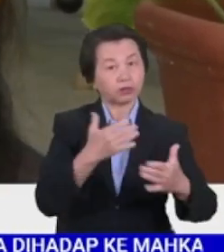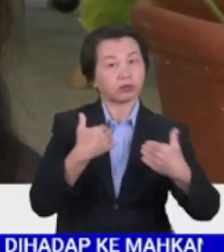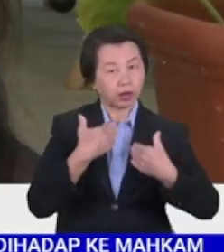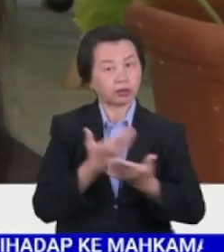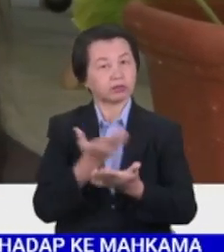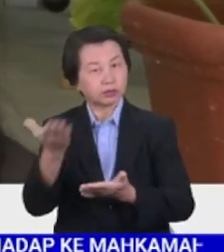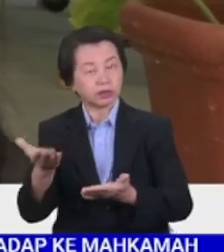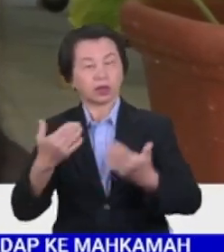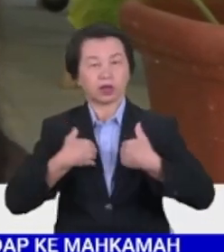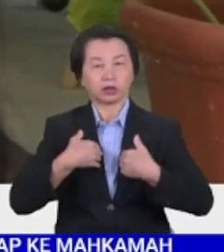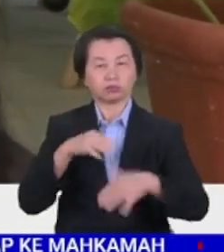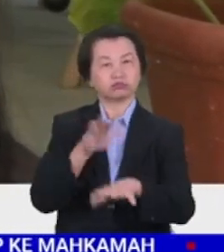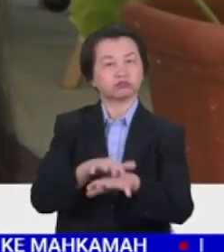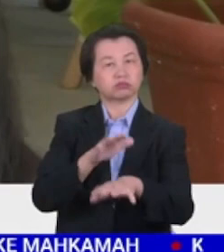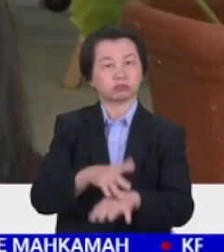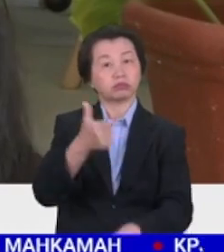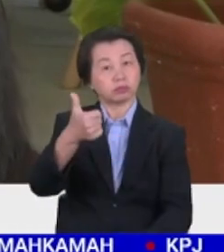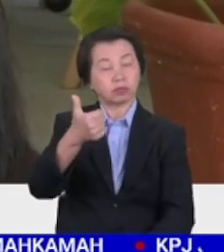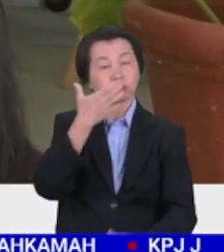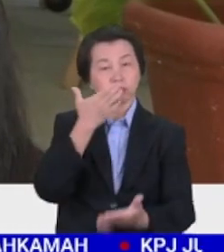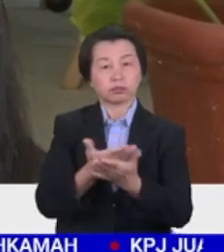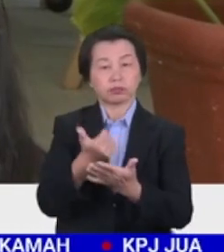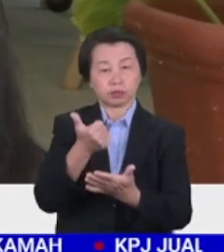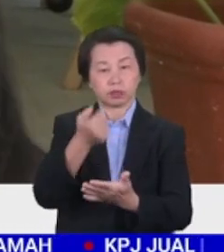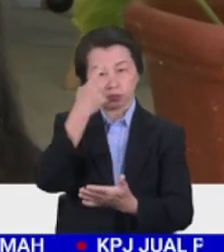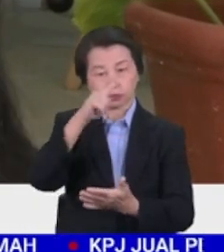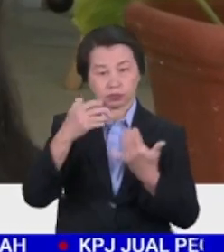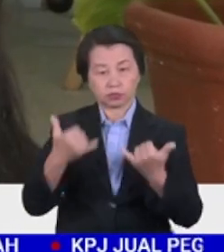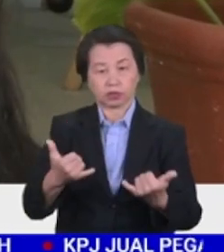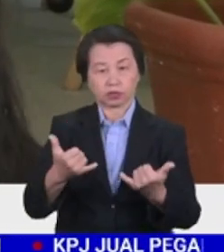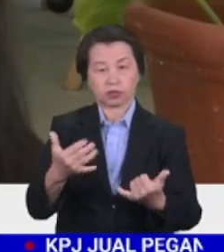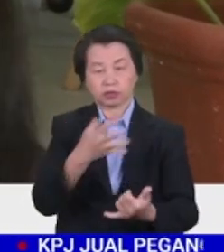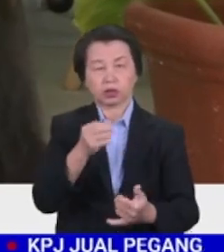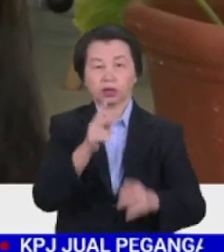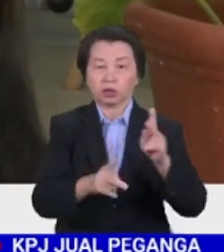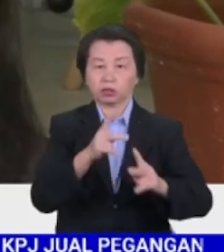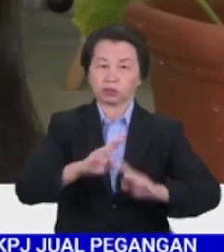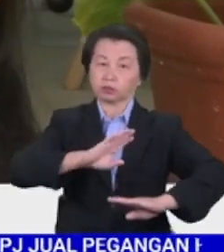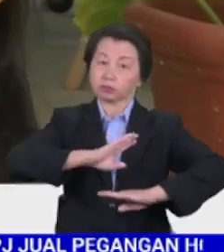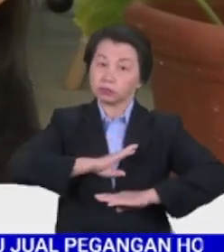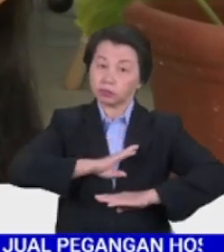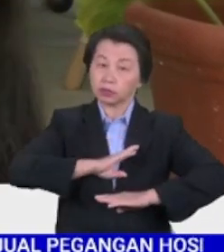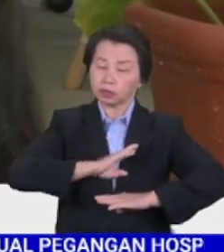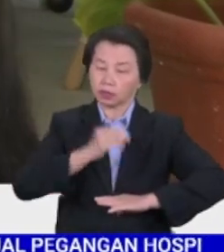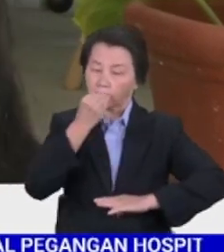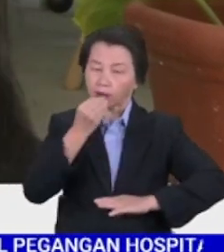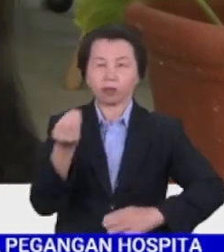beli juga. Sambutan dia baik juga lah for now. Dan orang pun puas hatilah dengan